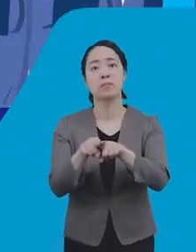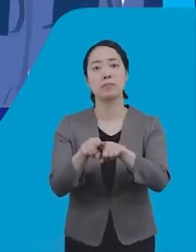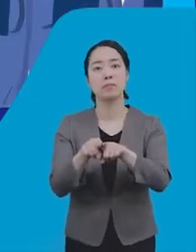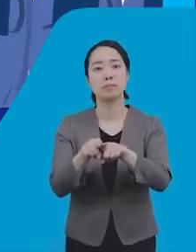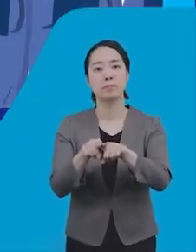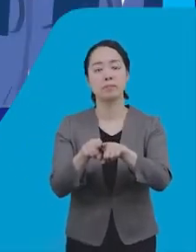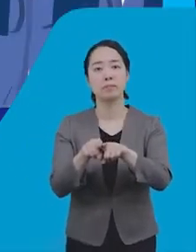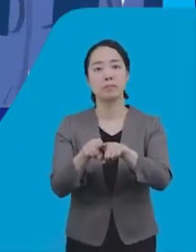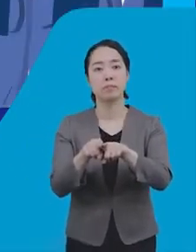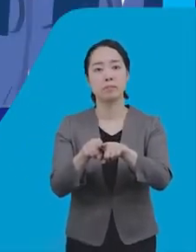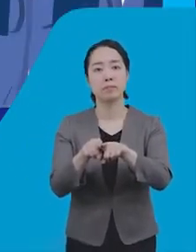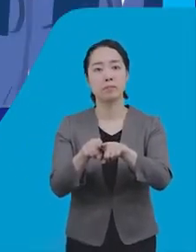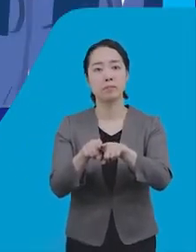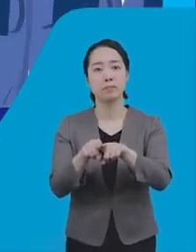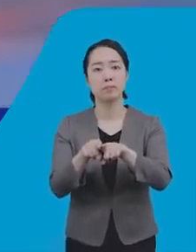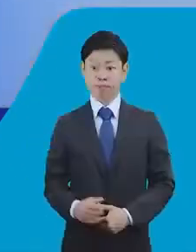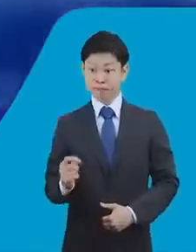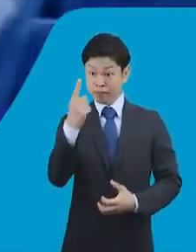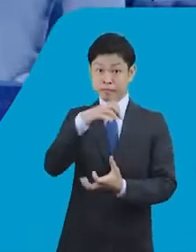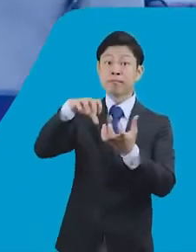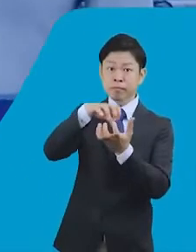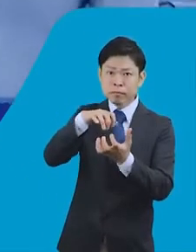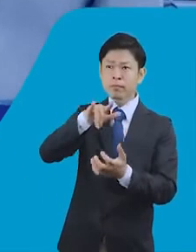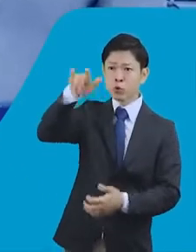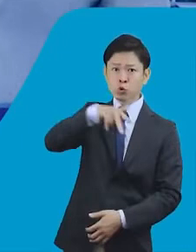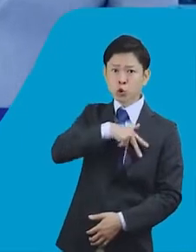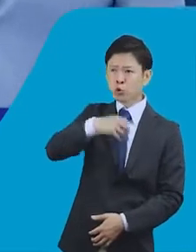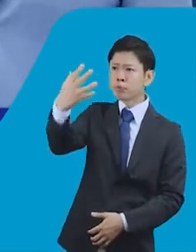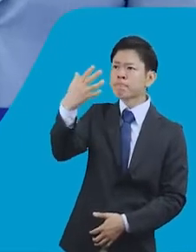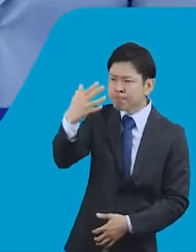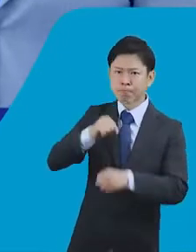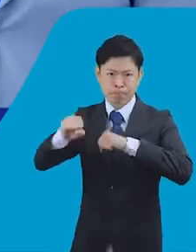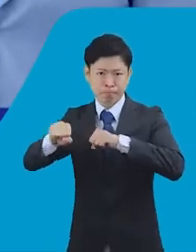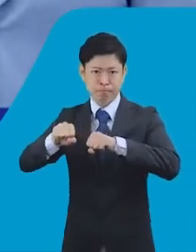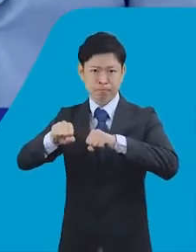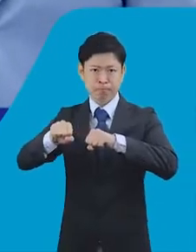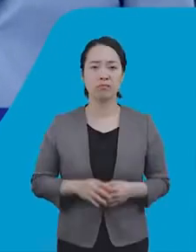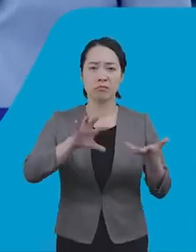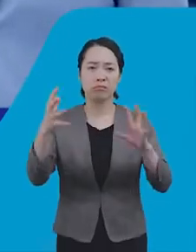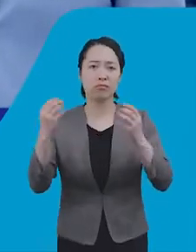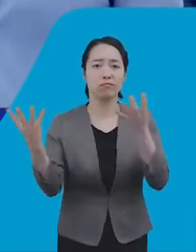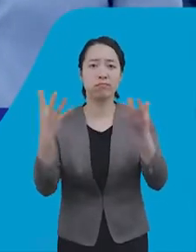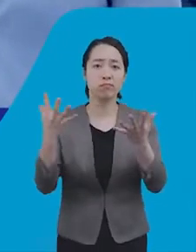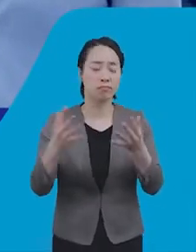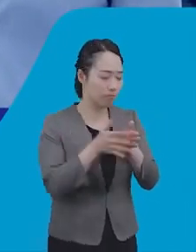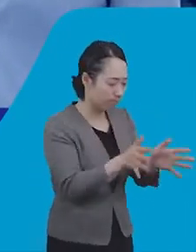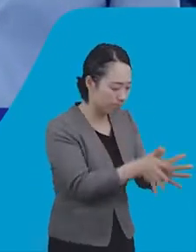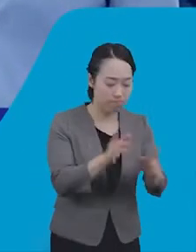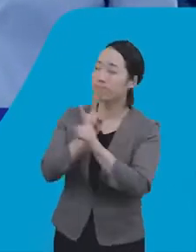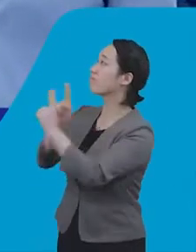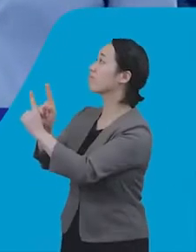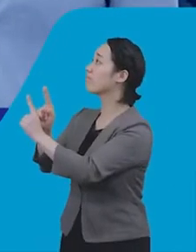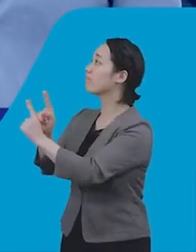including in the aisle and lavatory. 緊急時は乗務員の指示に従ってください。 In case of emergency,